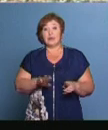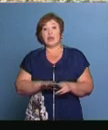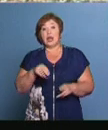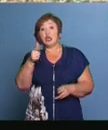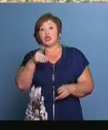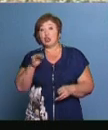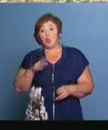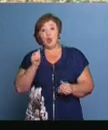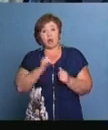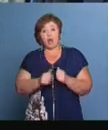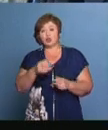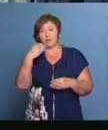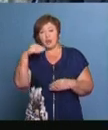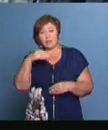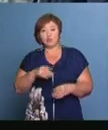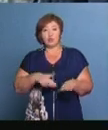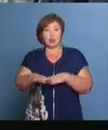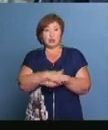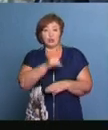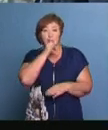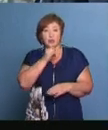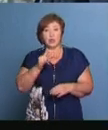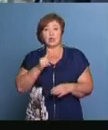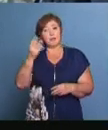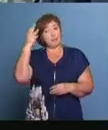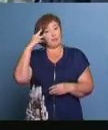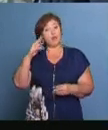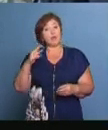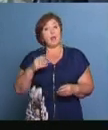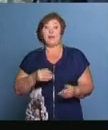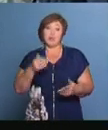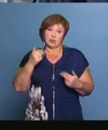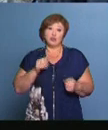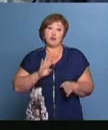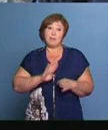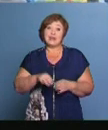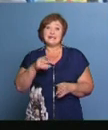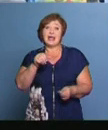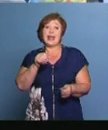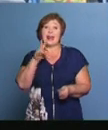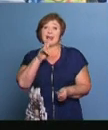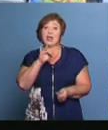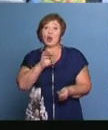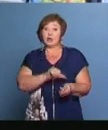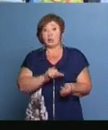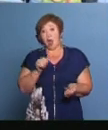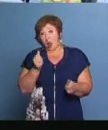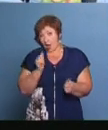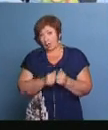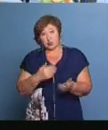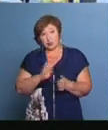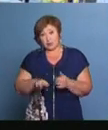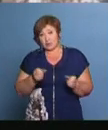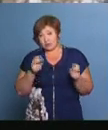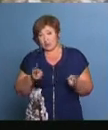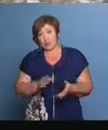Каждую перемену они здесь, на площадке для курения, отдают дань моде. Признаются, что парят без никотина, а потому им кажется, что это безопасно.